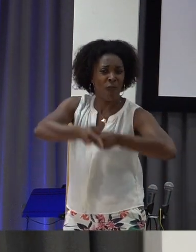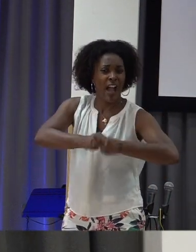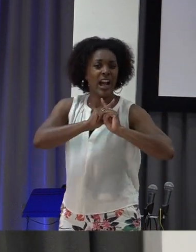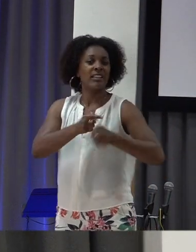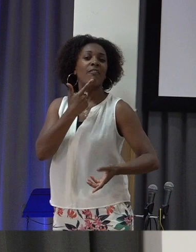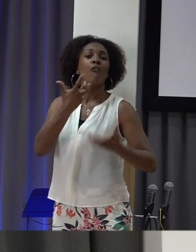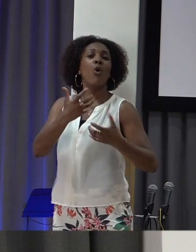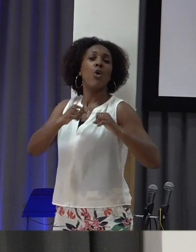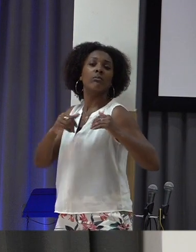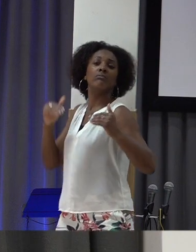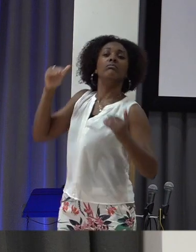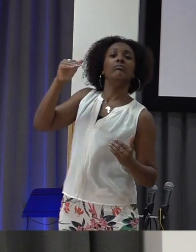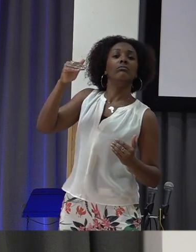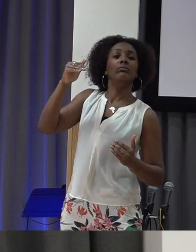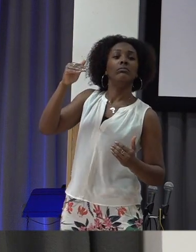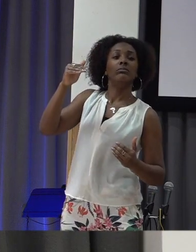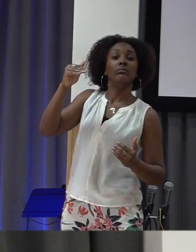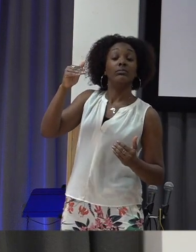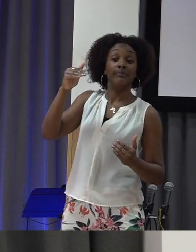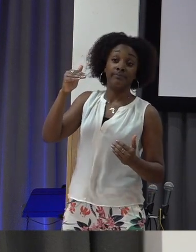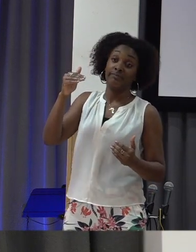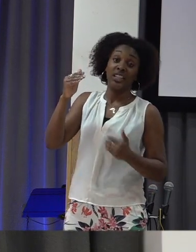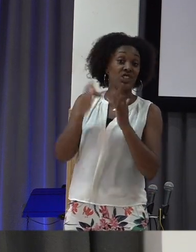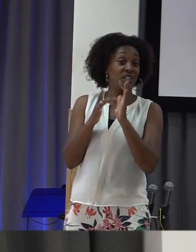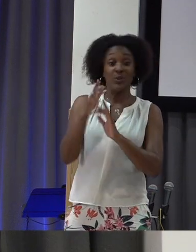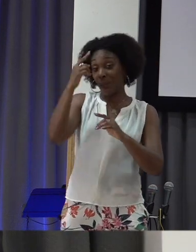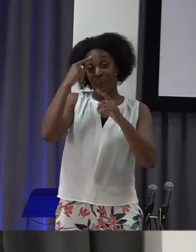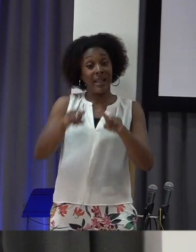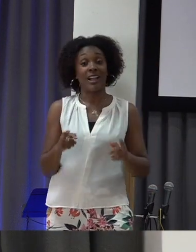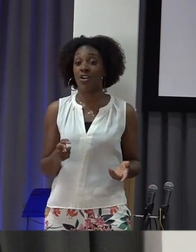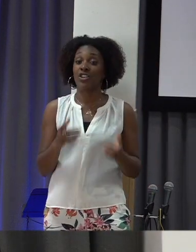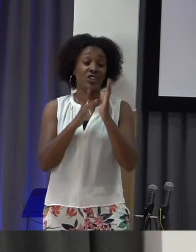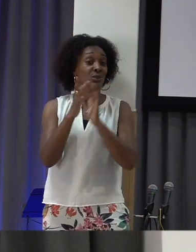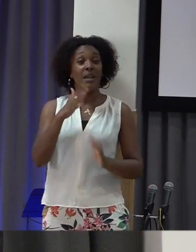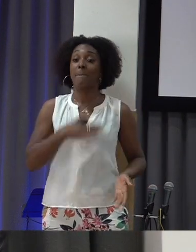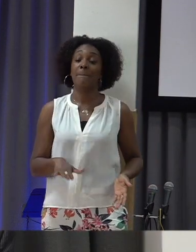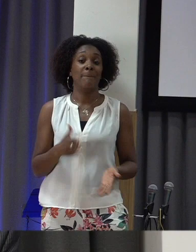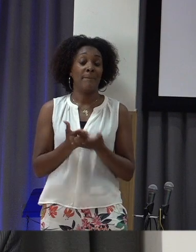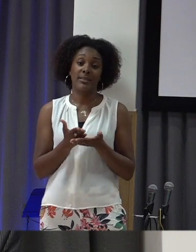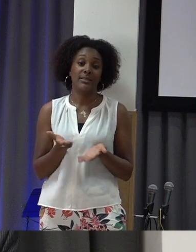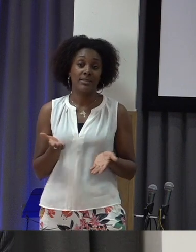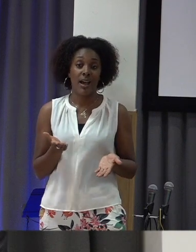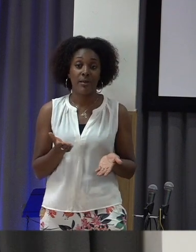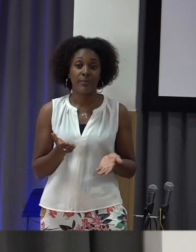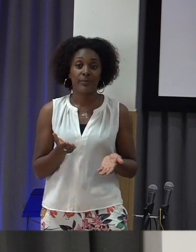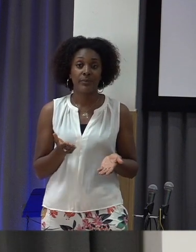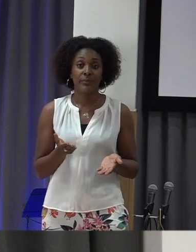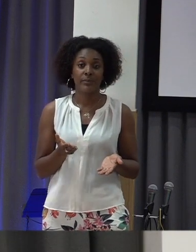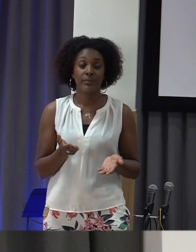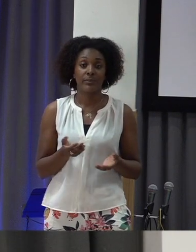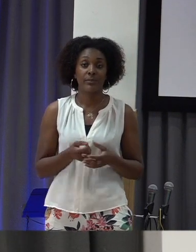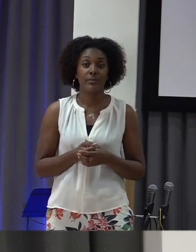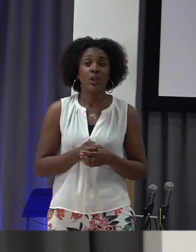domination contre justement lequel Jésus s'est levé. C'est dans Matthieu 20. Nous sommes tous menacés par